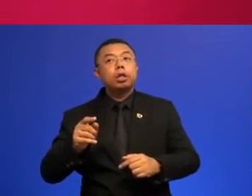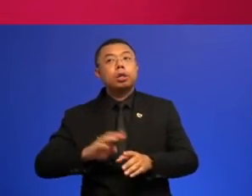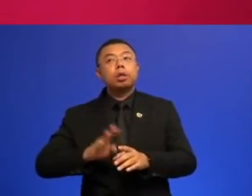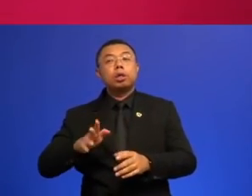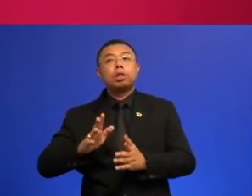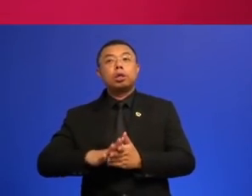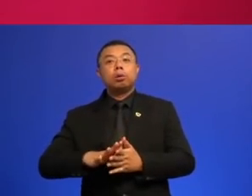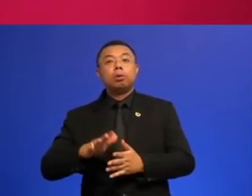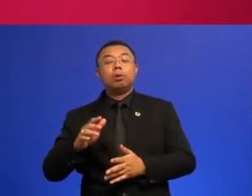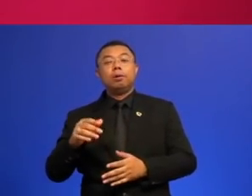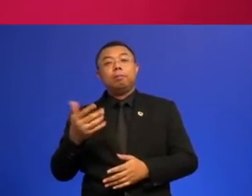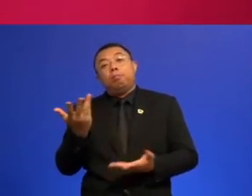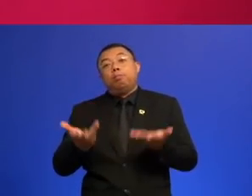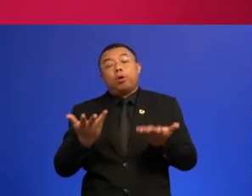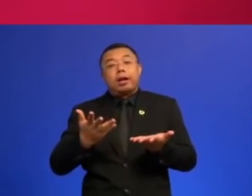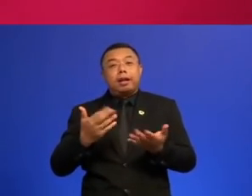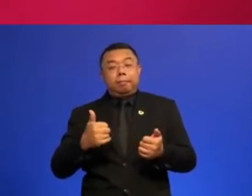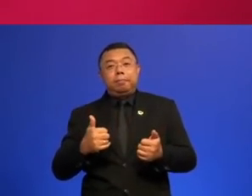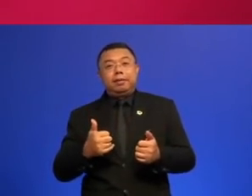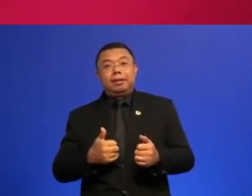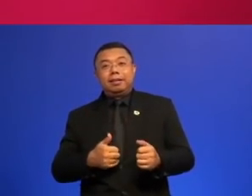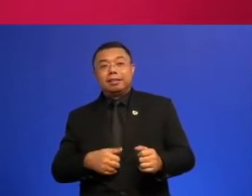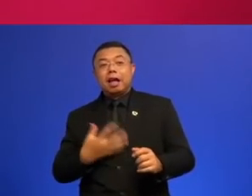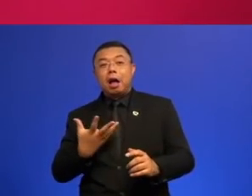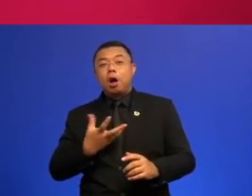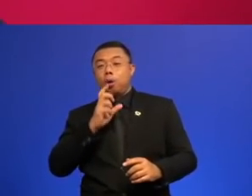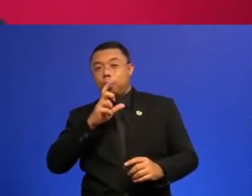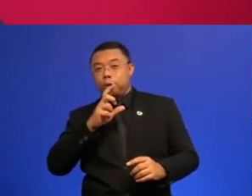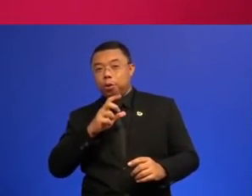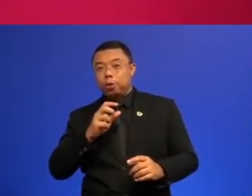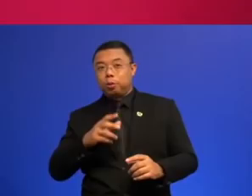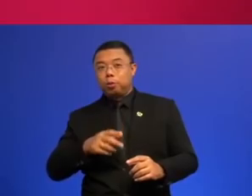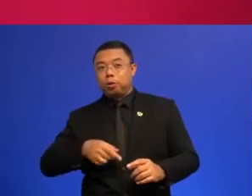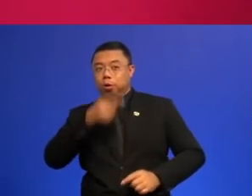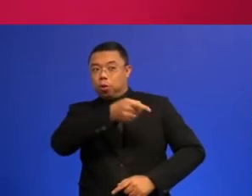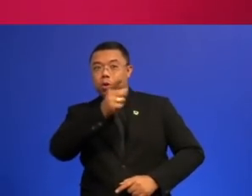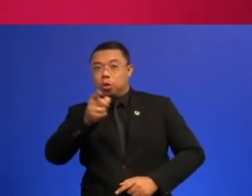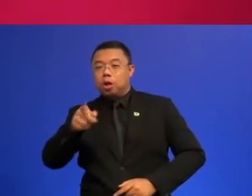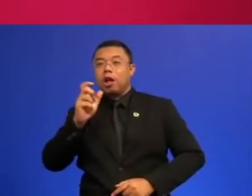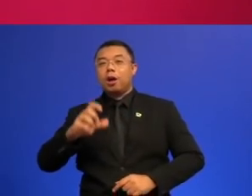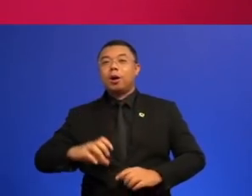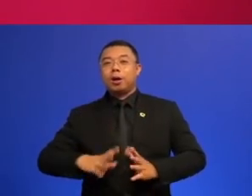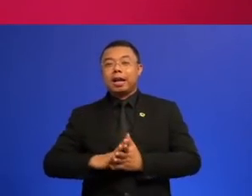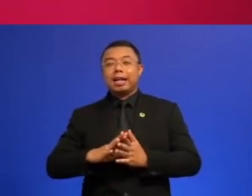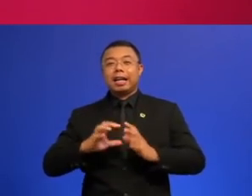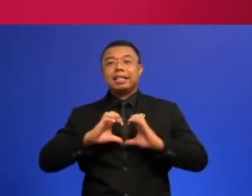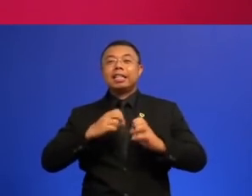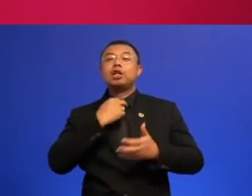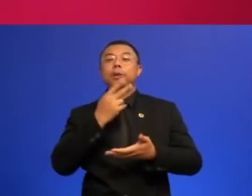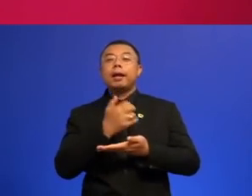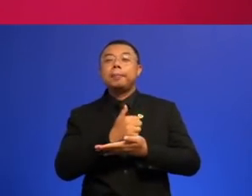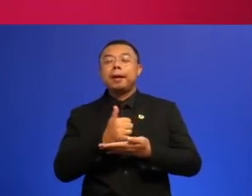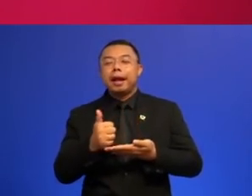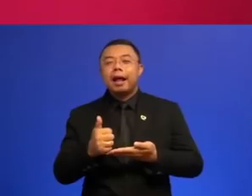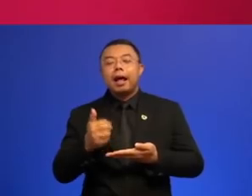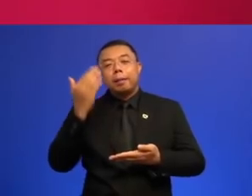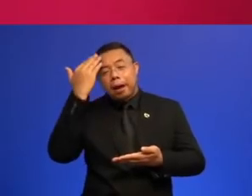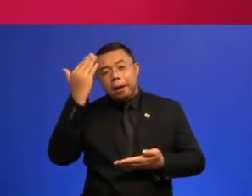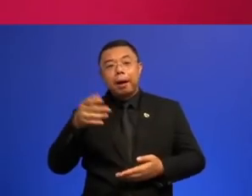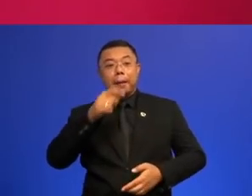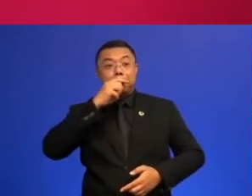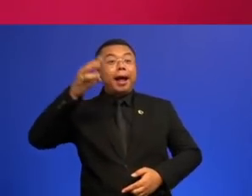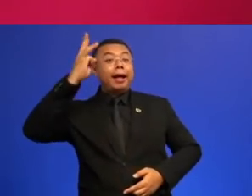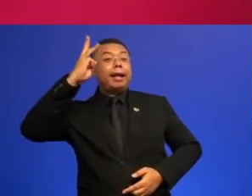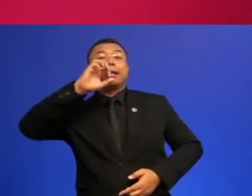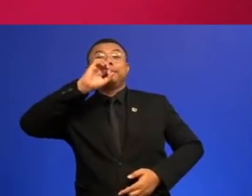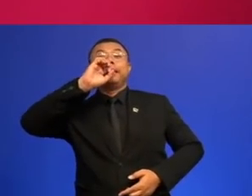satu-satunya paling pemang pamungkas untuk para pecinta suara kebenaran. Kata Pak